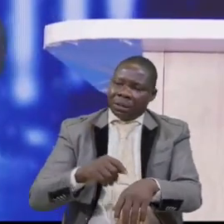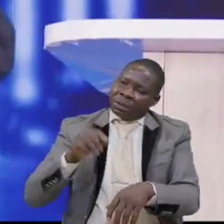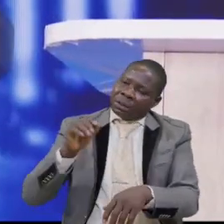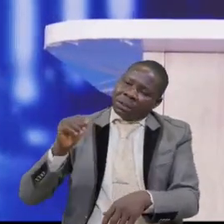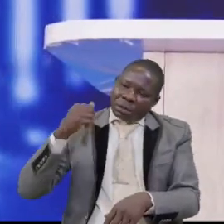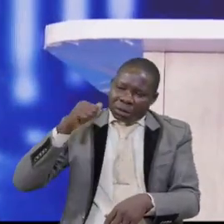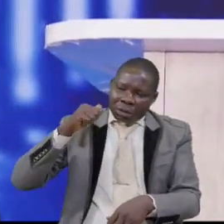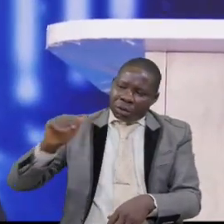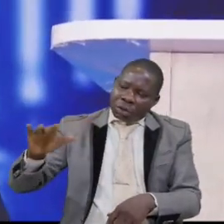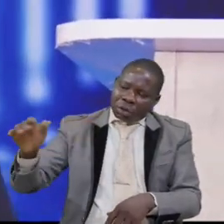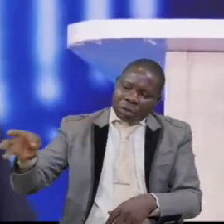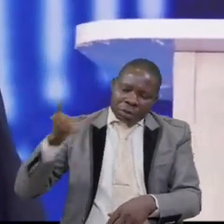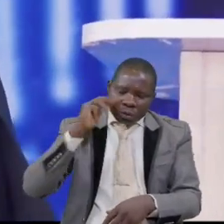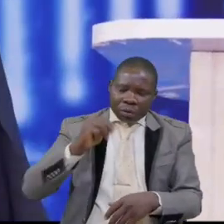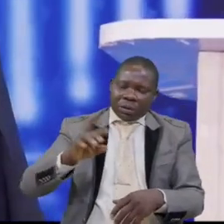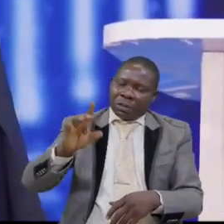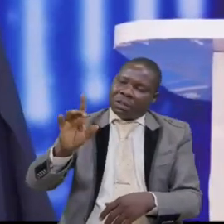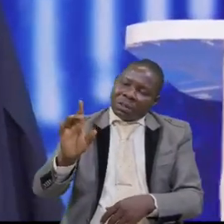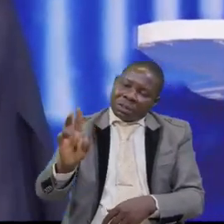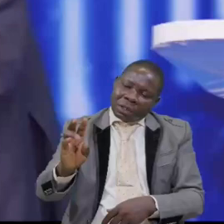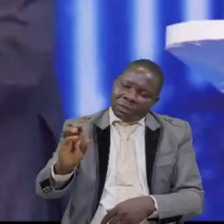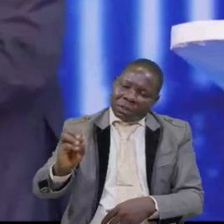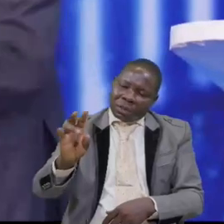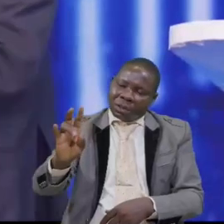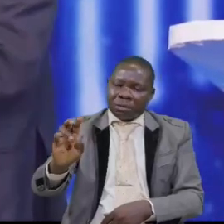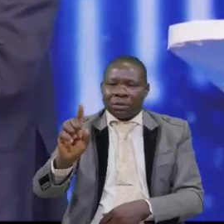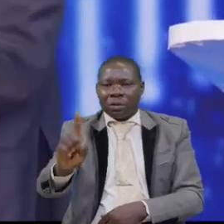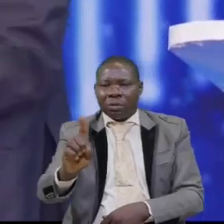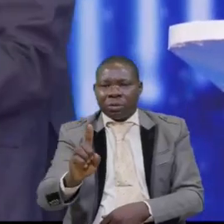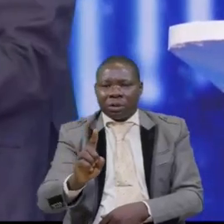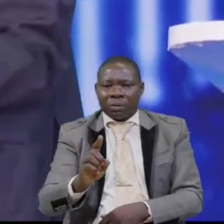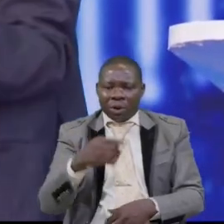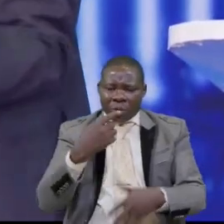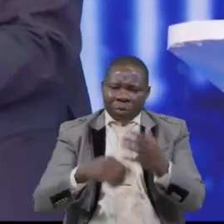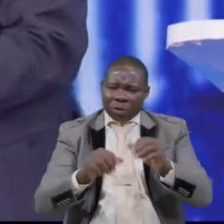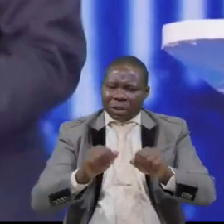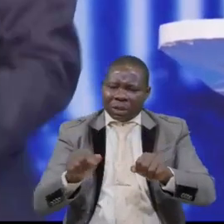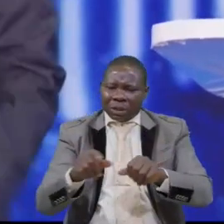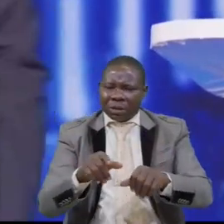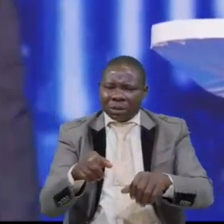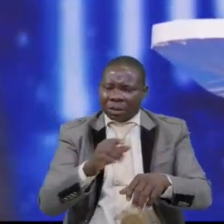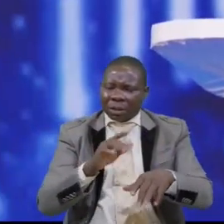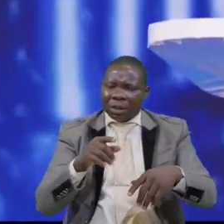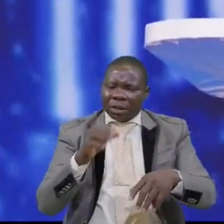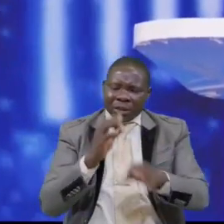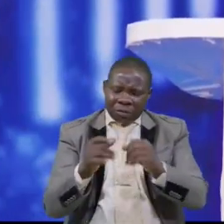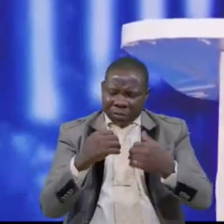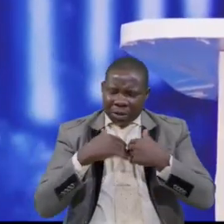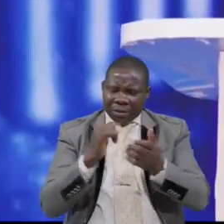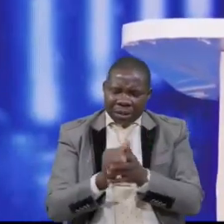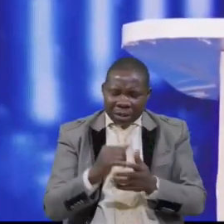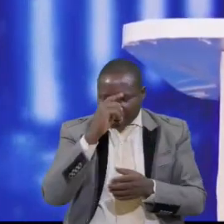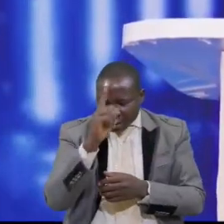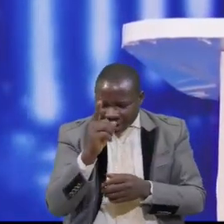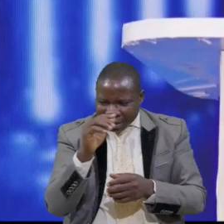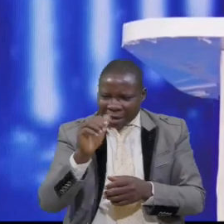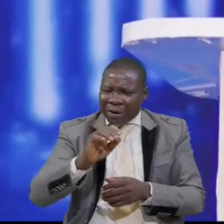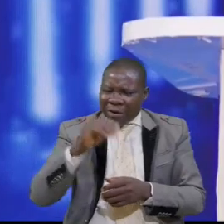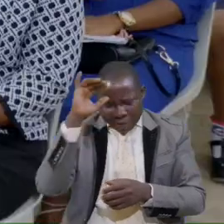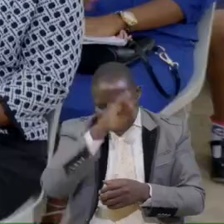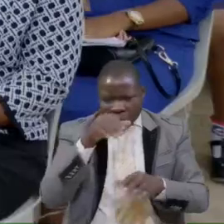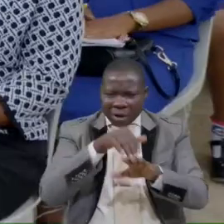11 ans qu'est-ce qu'on ne peut pas faire si vous avez avez les principes l'idée un essentiel 40 ans un essentiel pour touch c'est ton choix mais